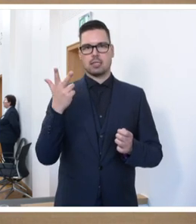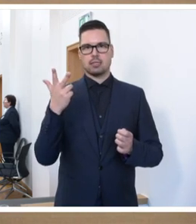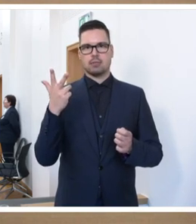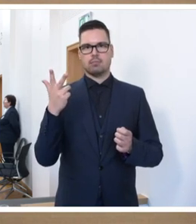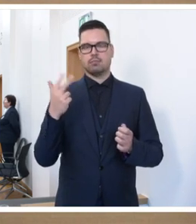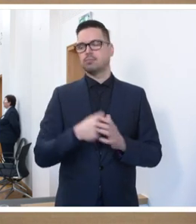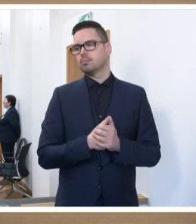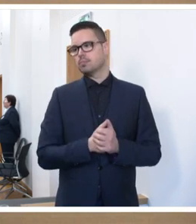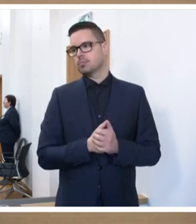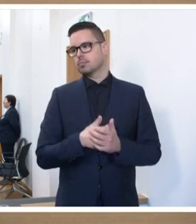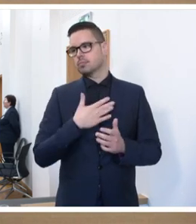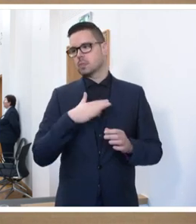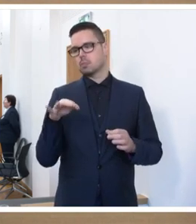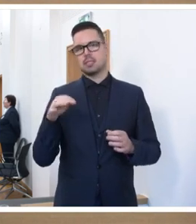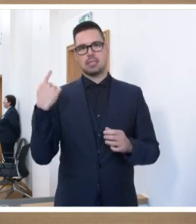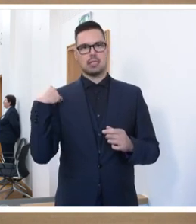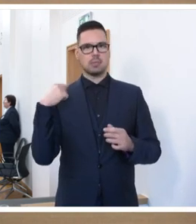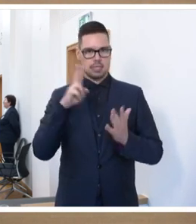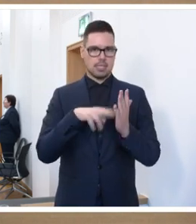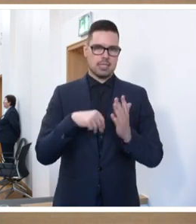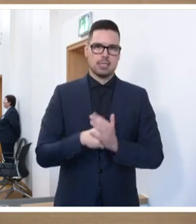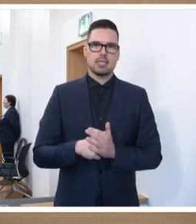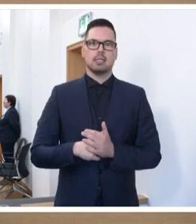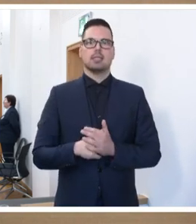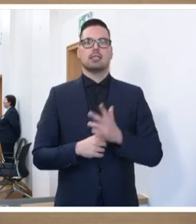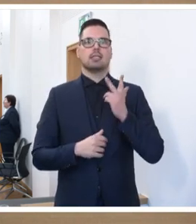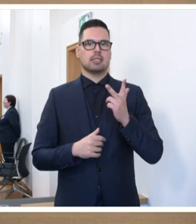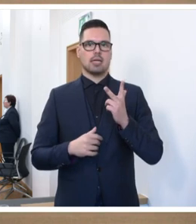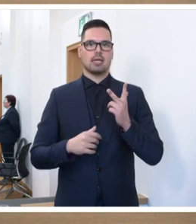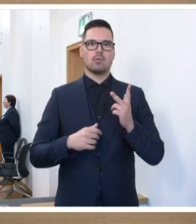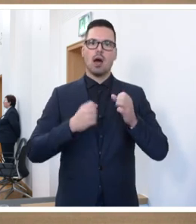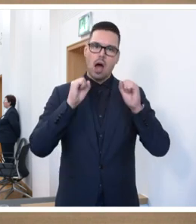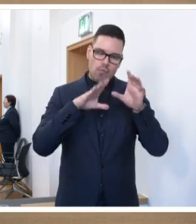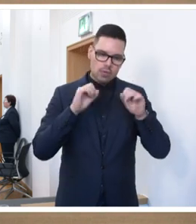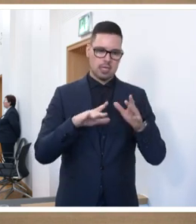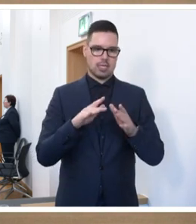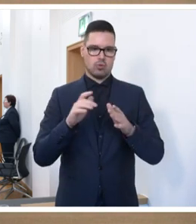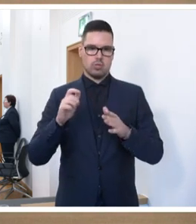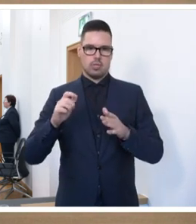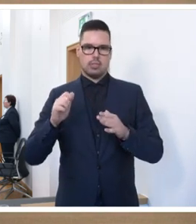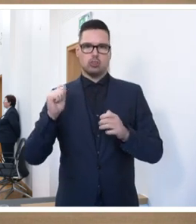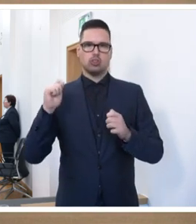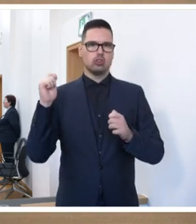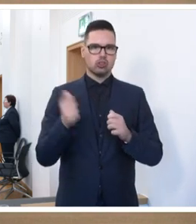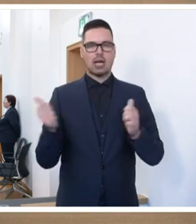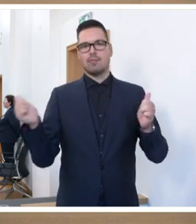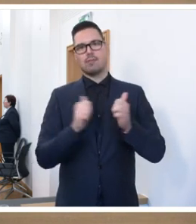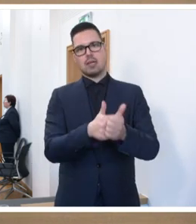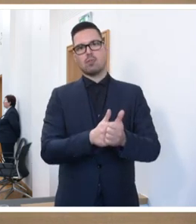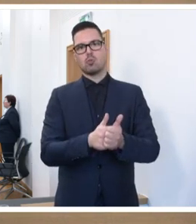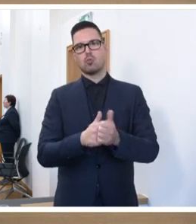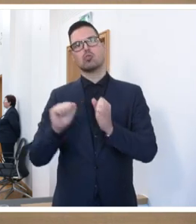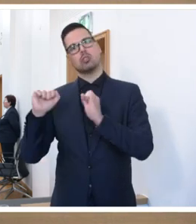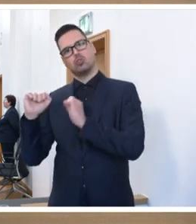entnehmen, die unsere Präsidentin gerade eben verlesen hat, ein Dreiklang aus Aufklärung, auf Strafverfolgung, aber auch aus Prävention.